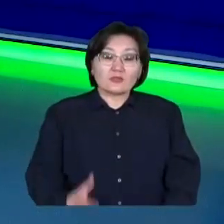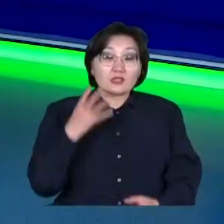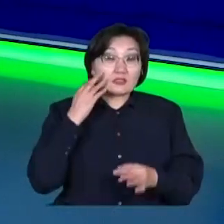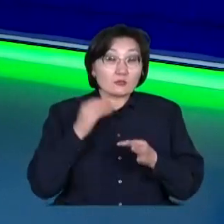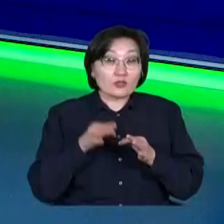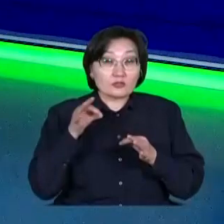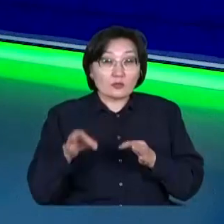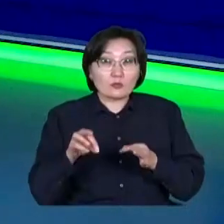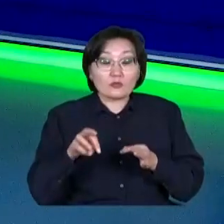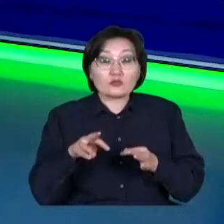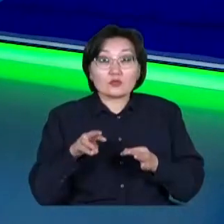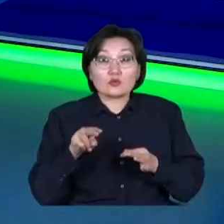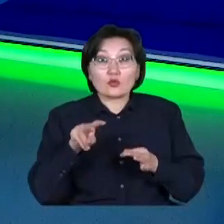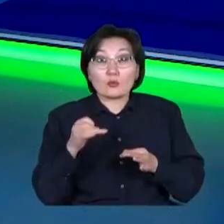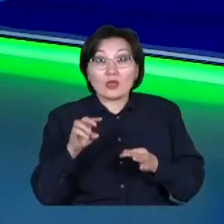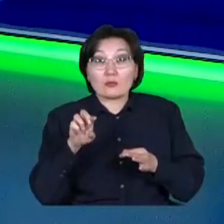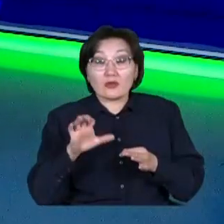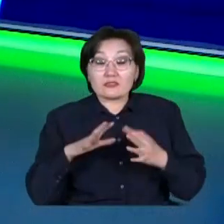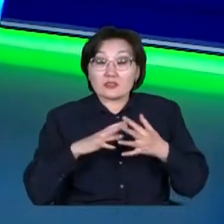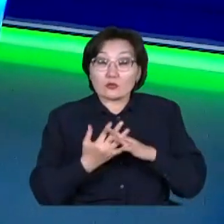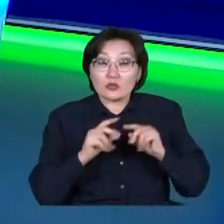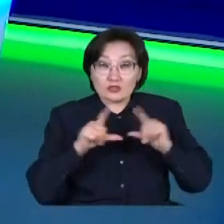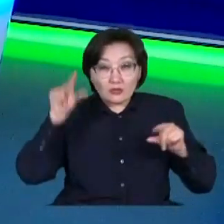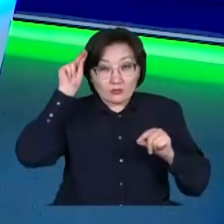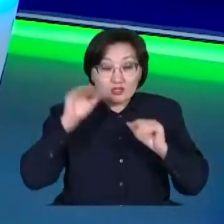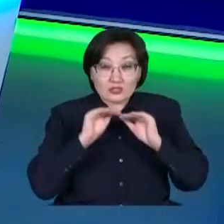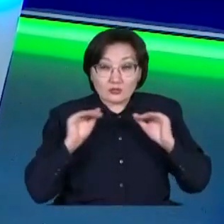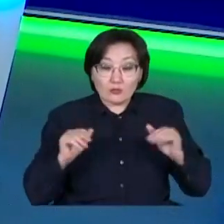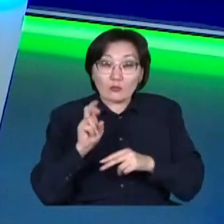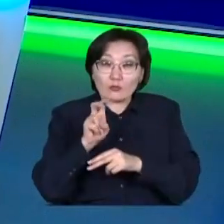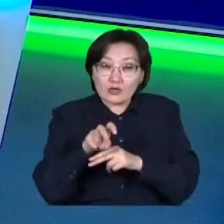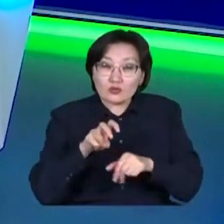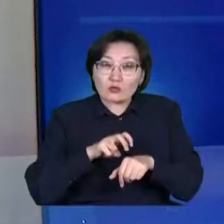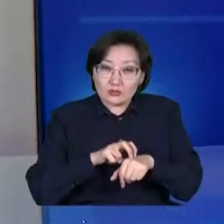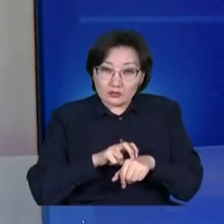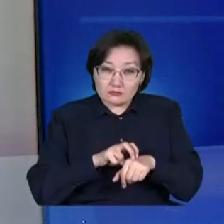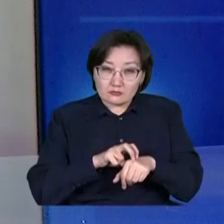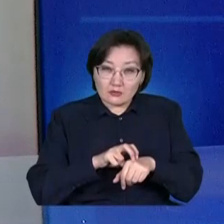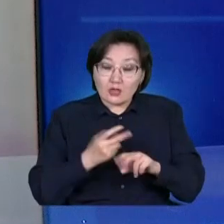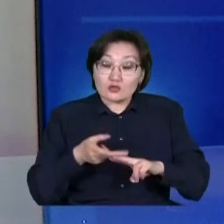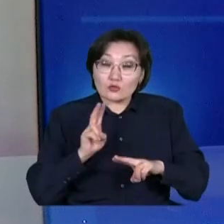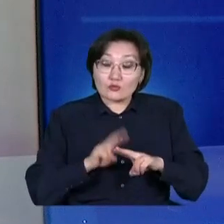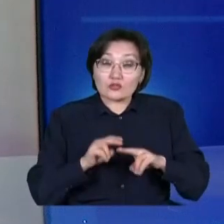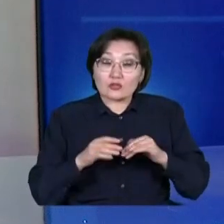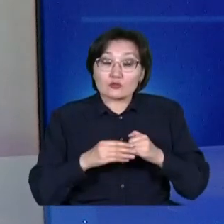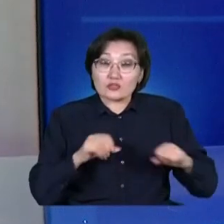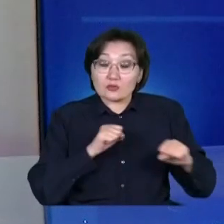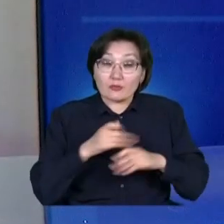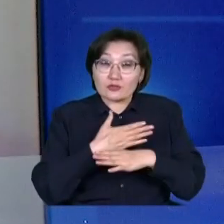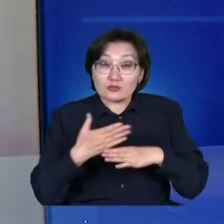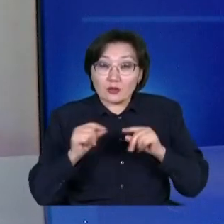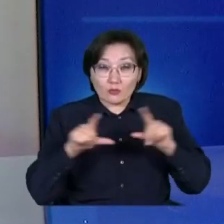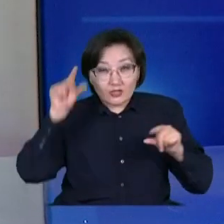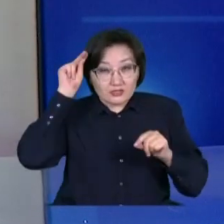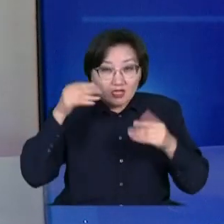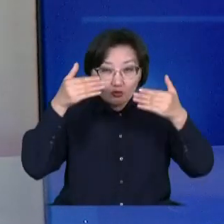Алматы облысы Мұхамеджан Түймебаев ауылындағы мектепке оқушылар баруға қорқады. Себеп жер дүмпуінен соң білім